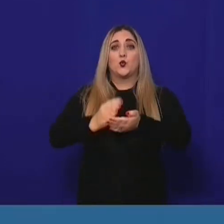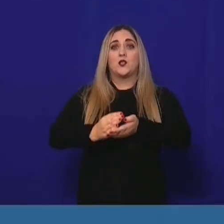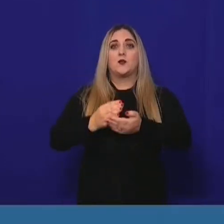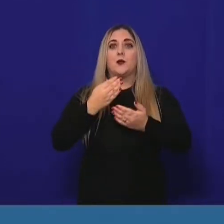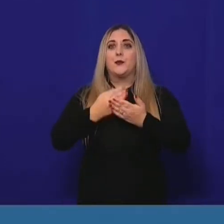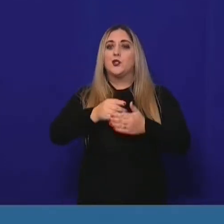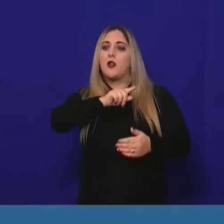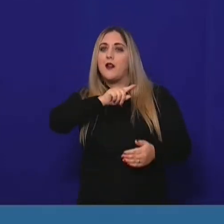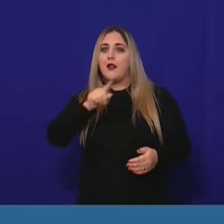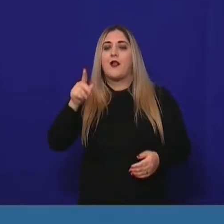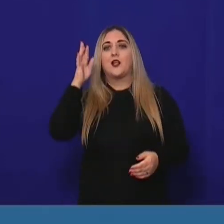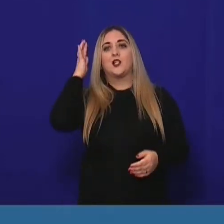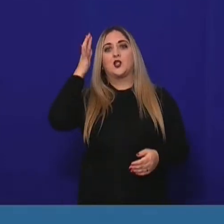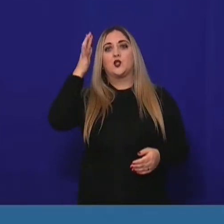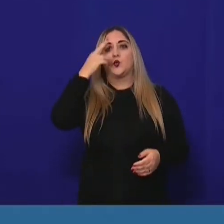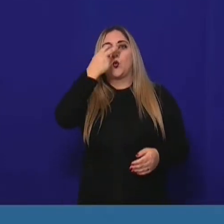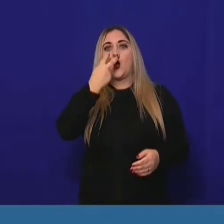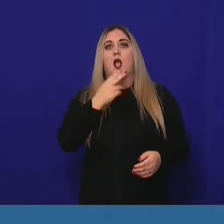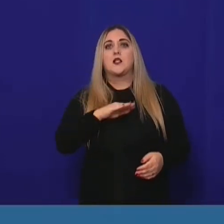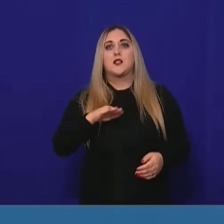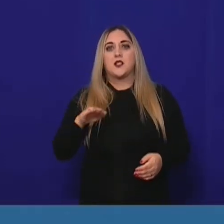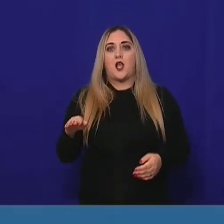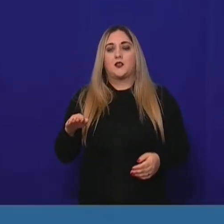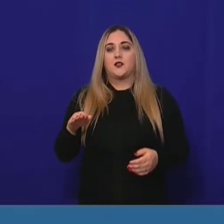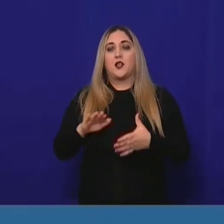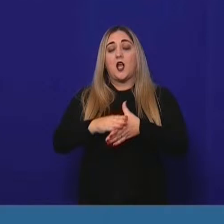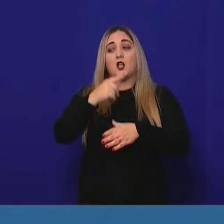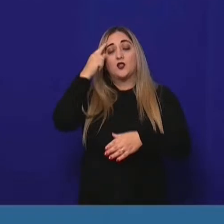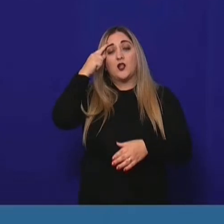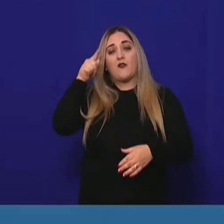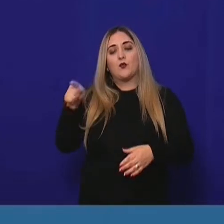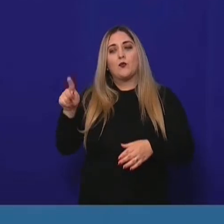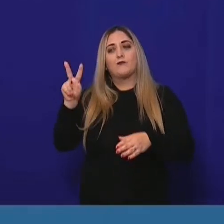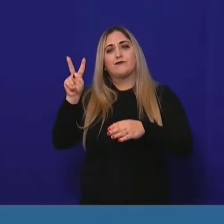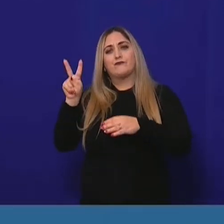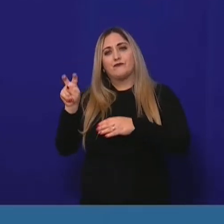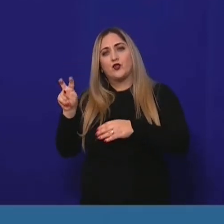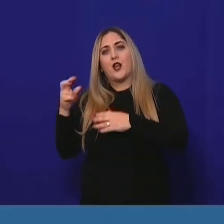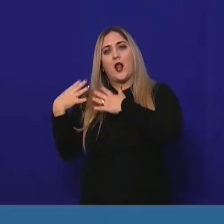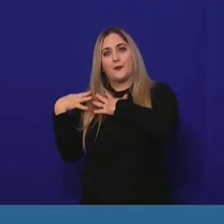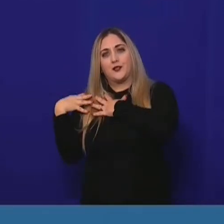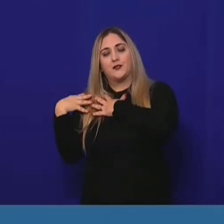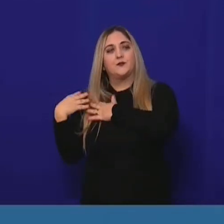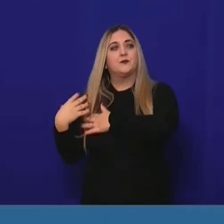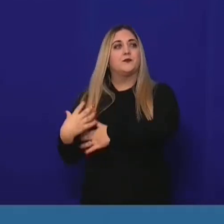ma nesponux lill-anzjani tagħna għaliex dawn nafu li jkunu iktar vulnerabbli.